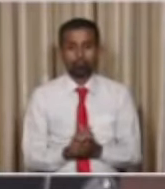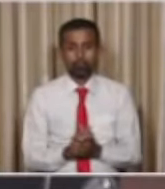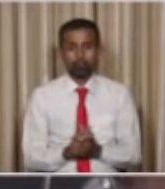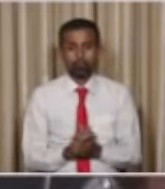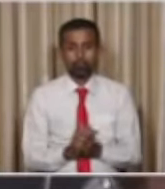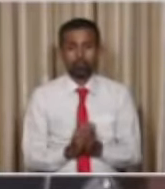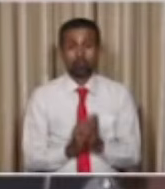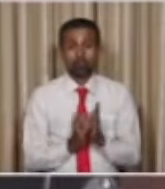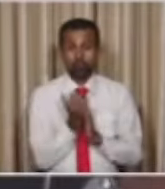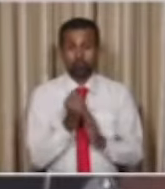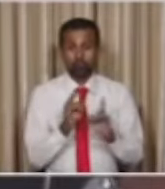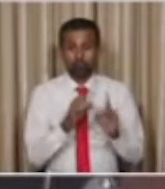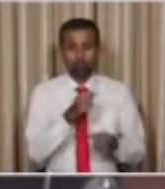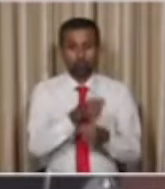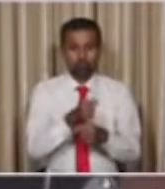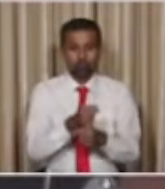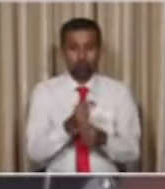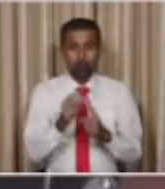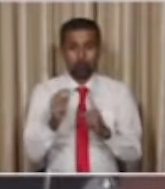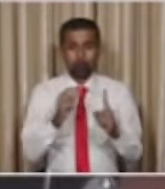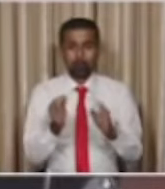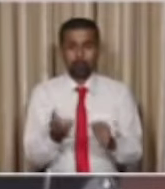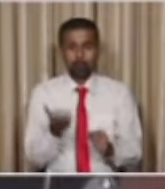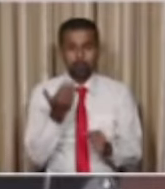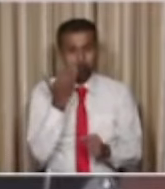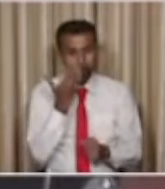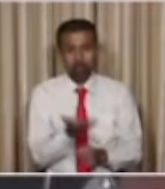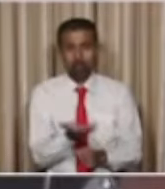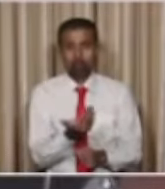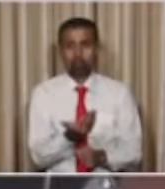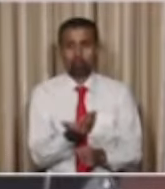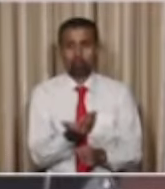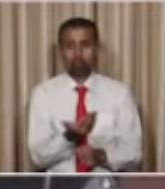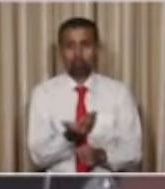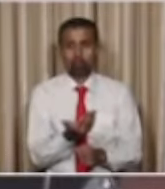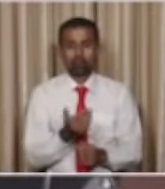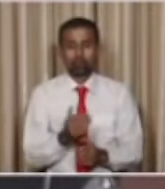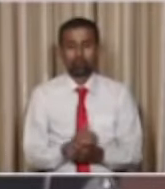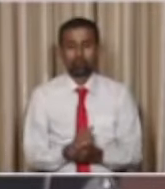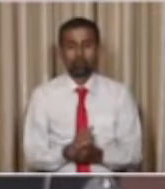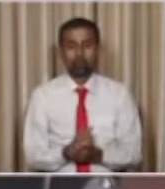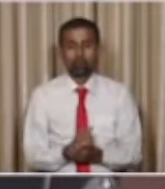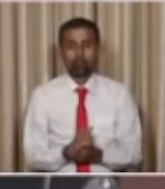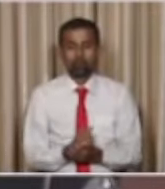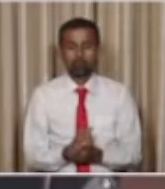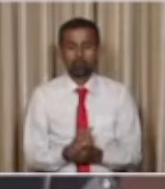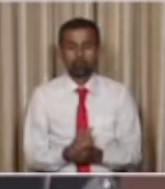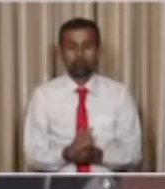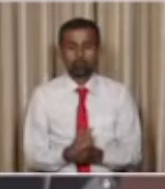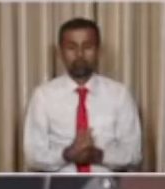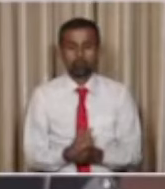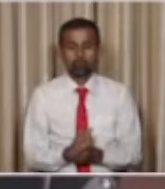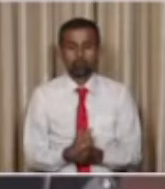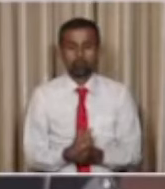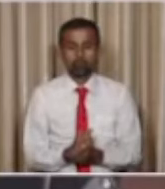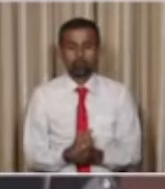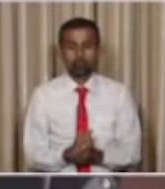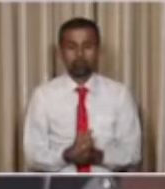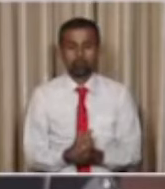ස්ථාවරණීය යුග අනුව ආණ්ඩුව තමයි අවශ්‍ය මන්ත්‍රී සංඛ්‍යාව පෙන්නන්න ඕන. ගාමන් බිස්නස්. They have to show the corner. They have to show